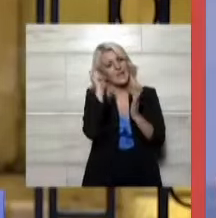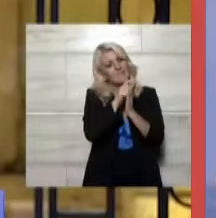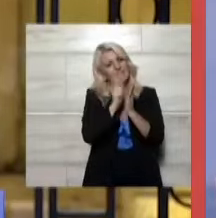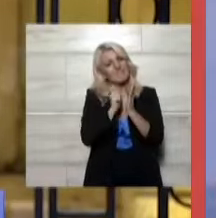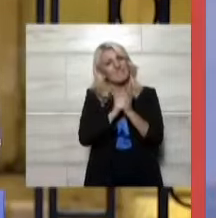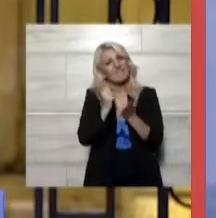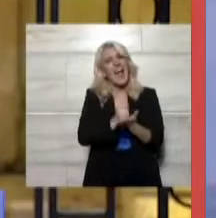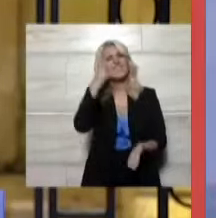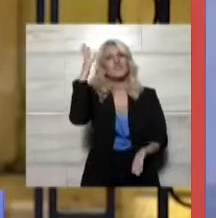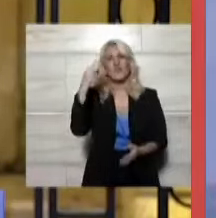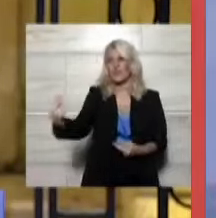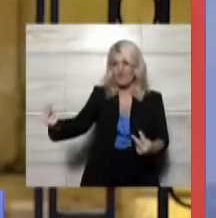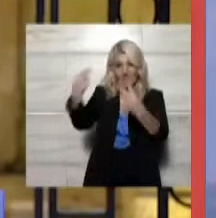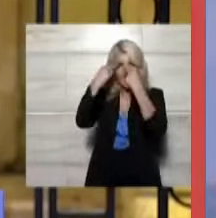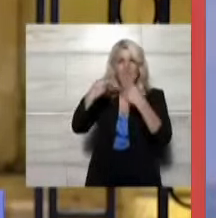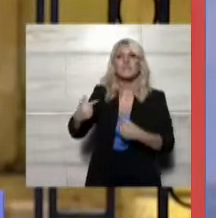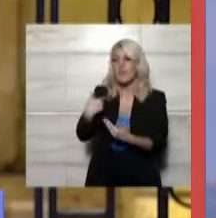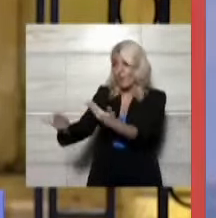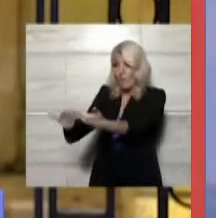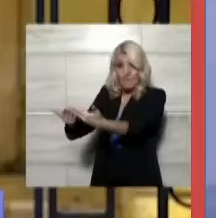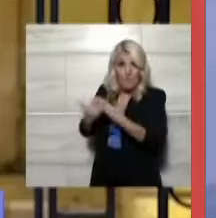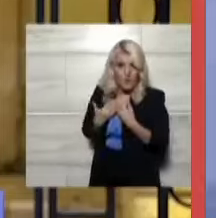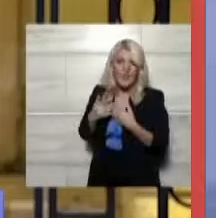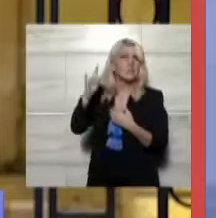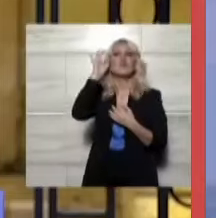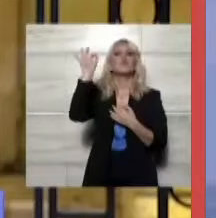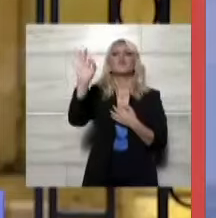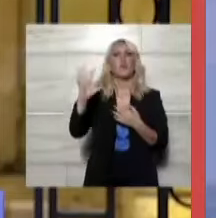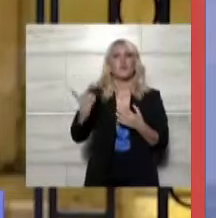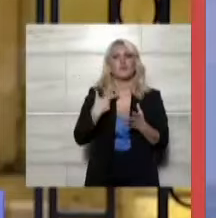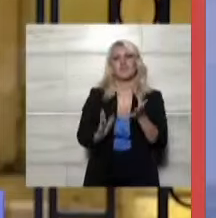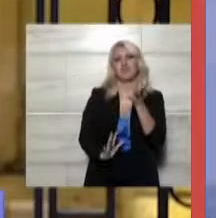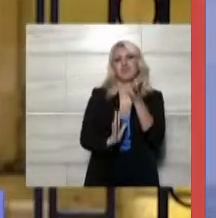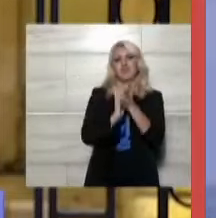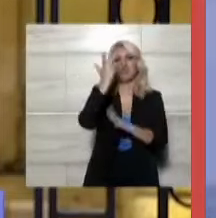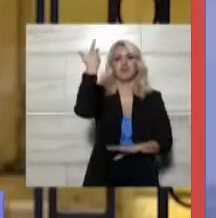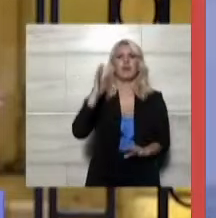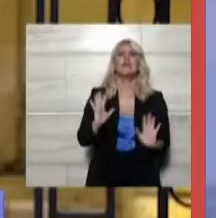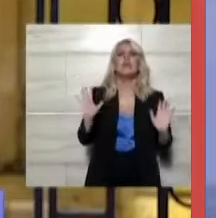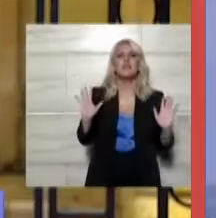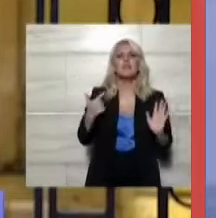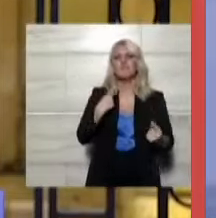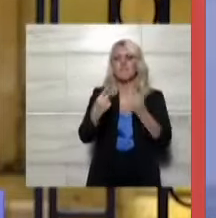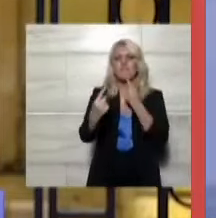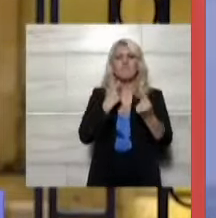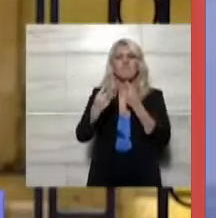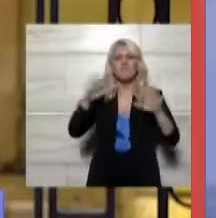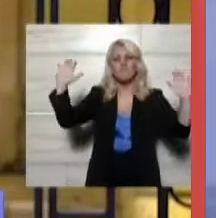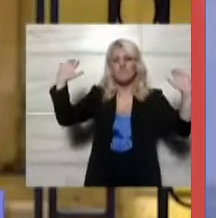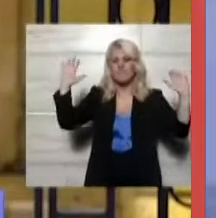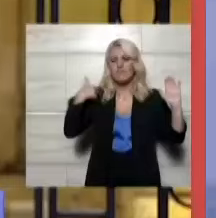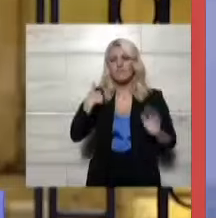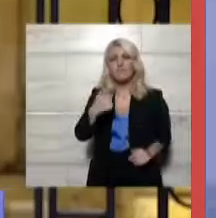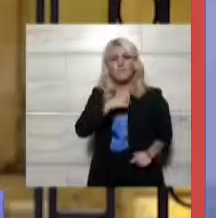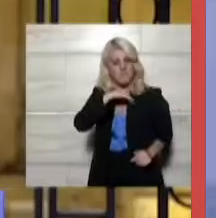σημειολογία και η αντίθεση. Επίσης, το είπατε όλοι, το αναδείξατε πριν. Και το οι ΠΑΣΟΚ οποίοι, αν μου επιτρέπεις, το ΠΑΣΟΚ απέχει